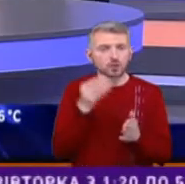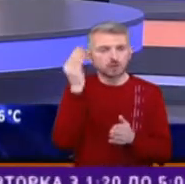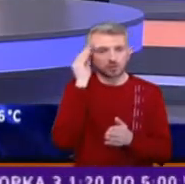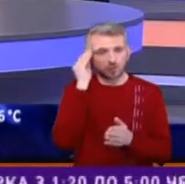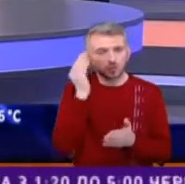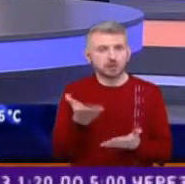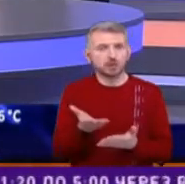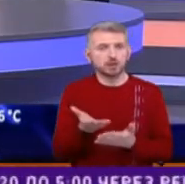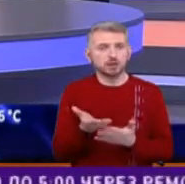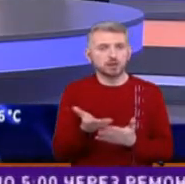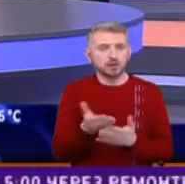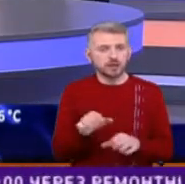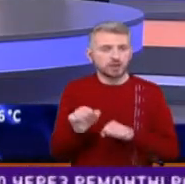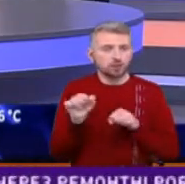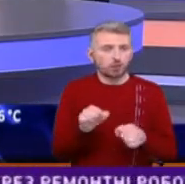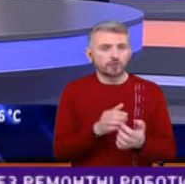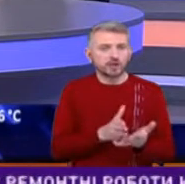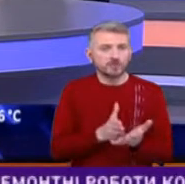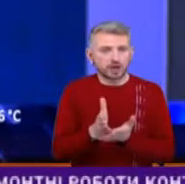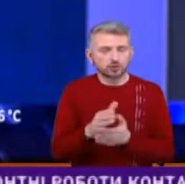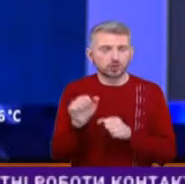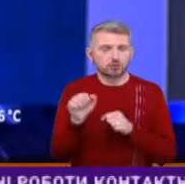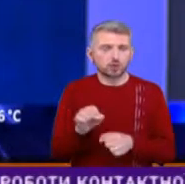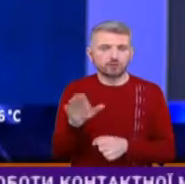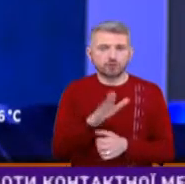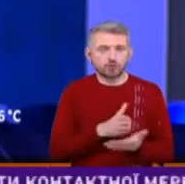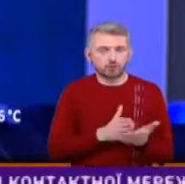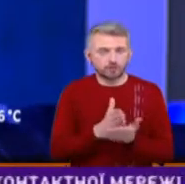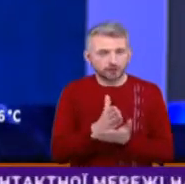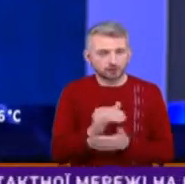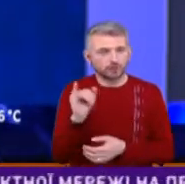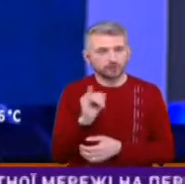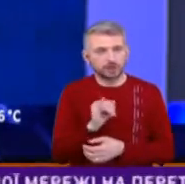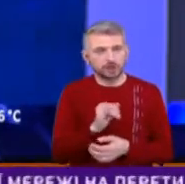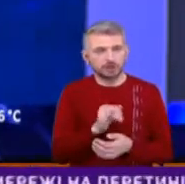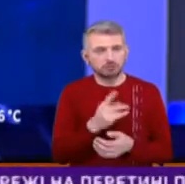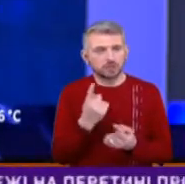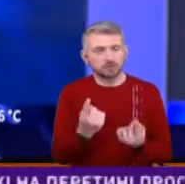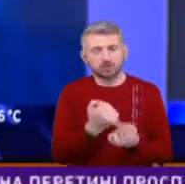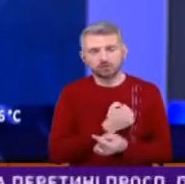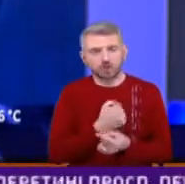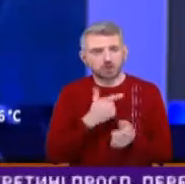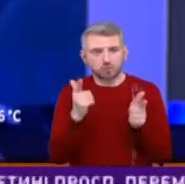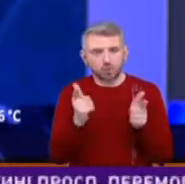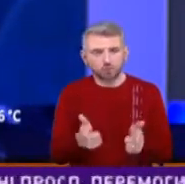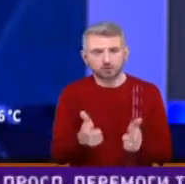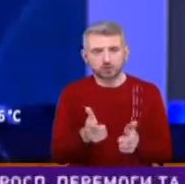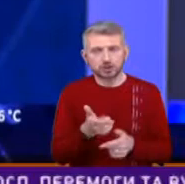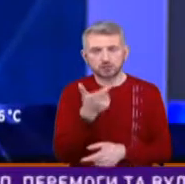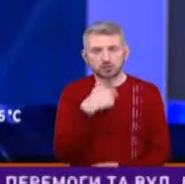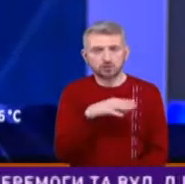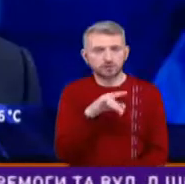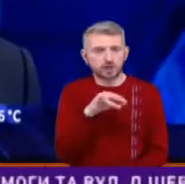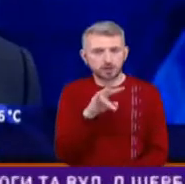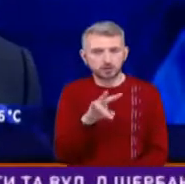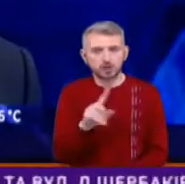таки відстоювання вектору, проєвропейського вектору. І на превеликий жаль, я погоджуюся з паном Тараном,